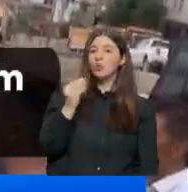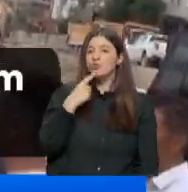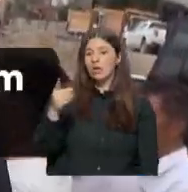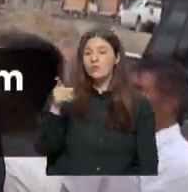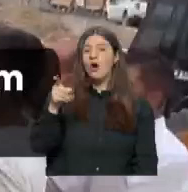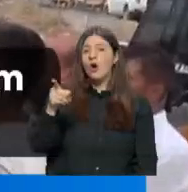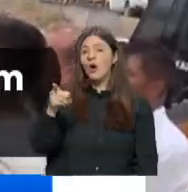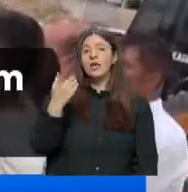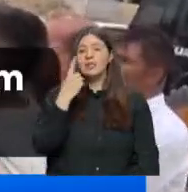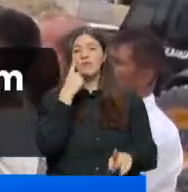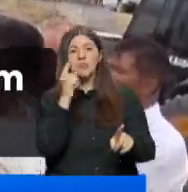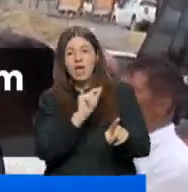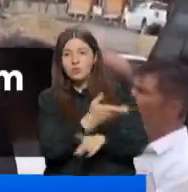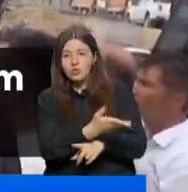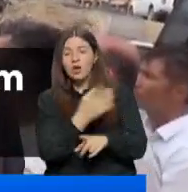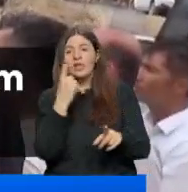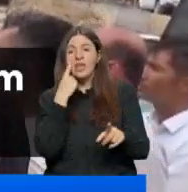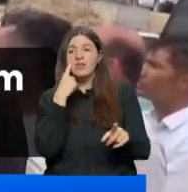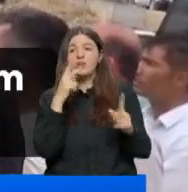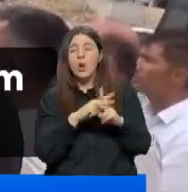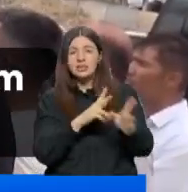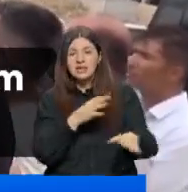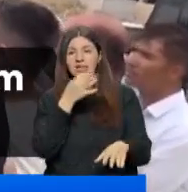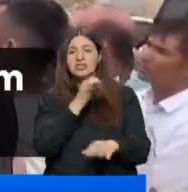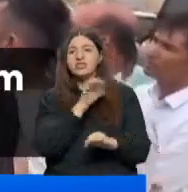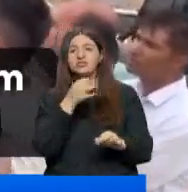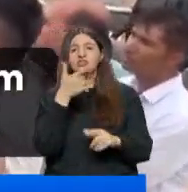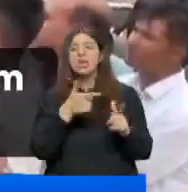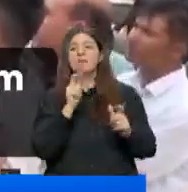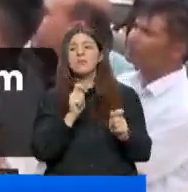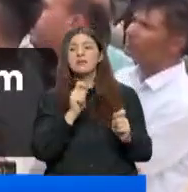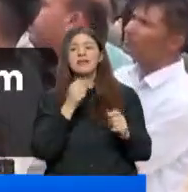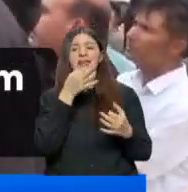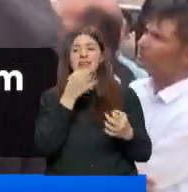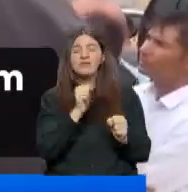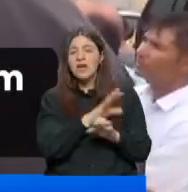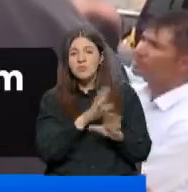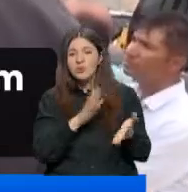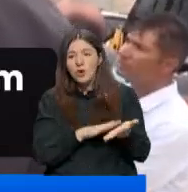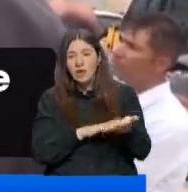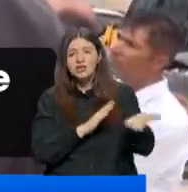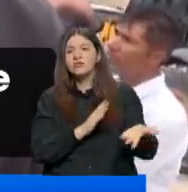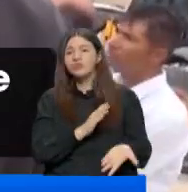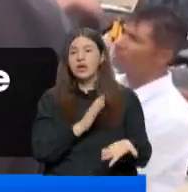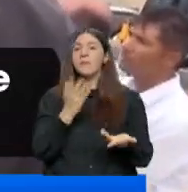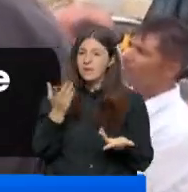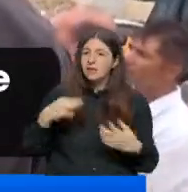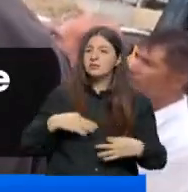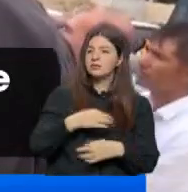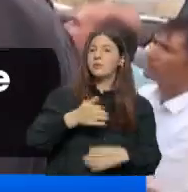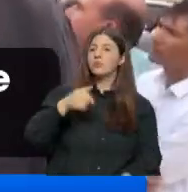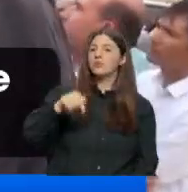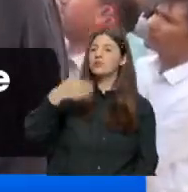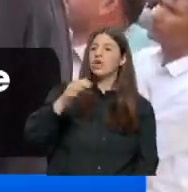misiniz? O devletin memuru o. Devletin polisi izinsiz çekim yapmanıza müsaade etmemiş o arkadaş. Peki Sayın Bakanım,